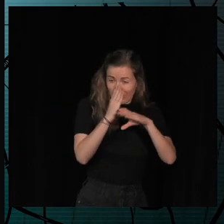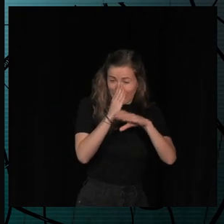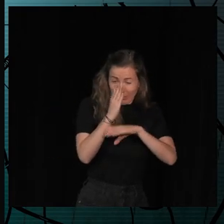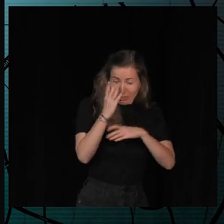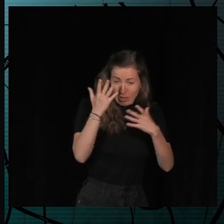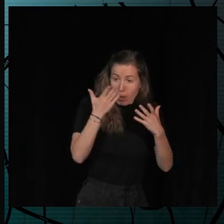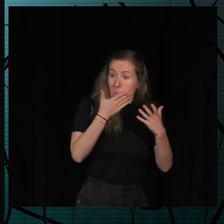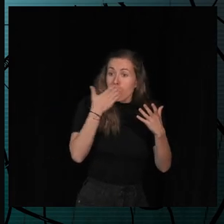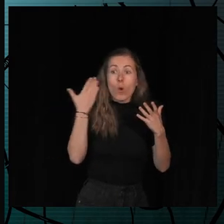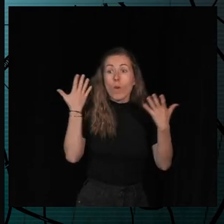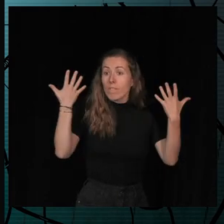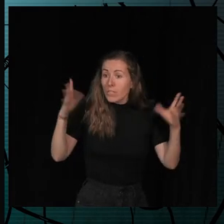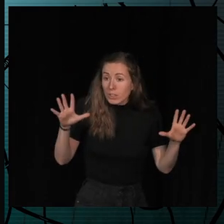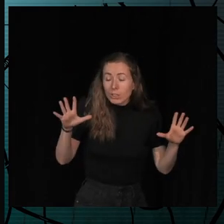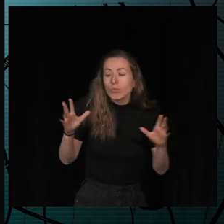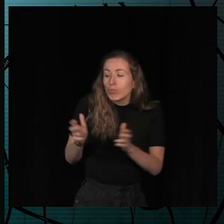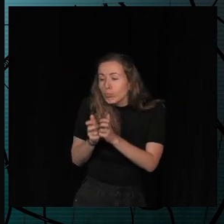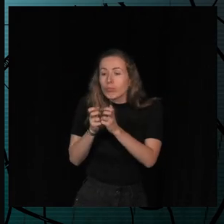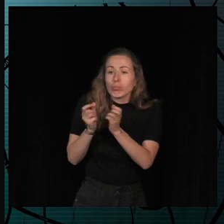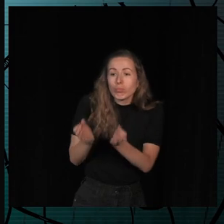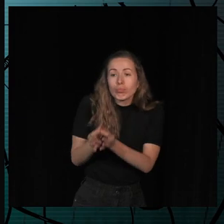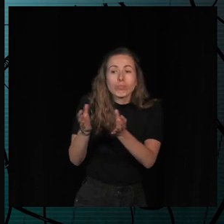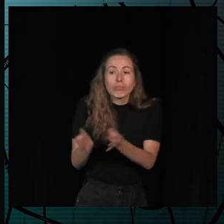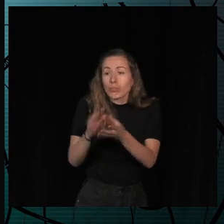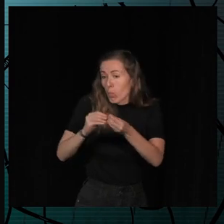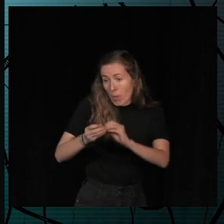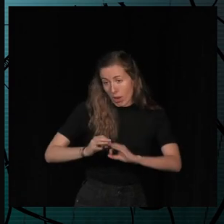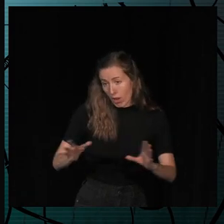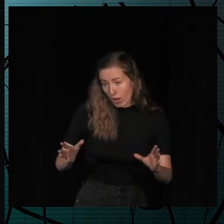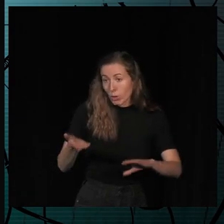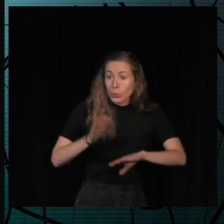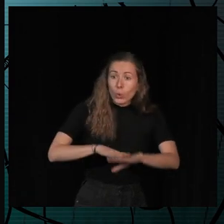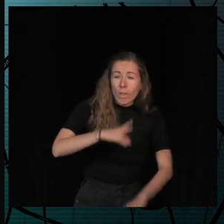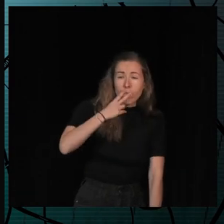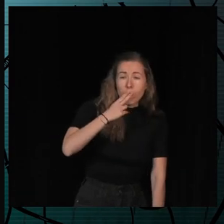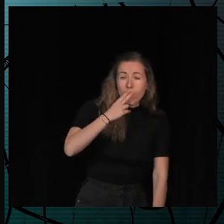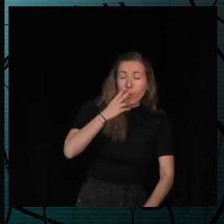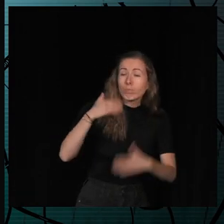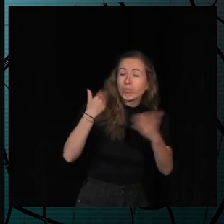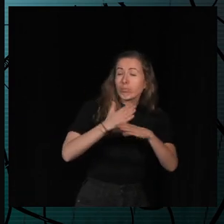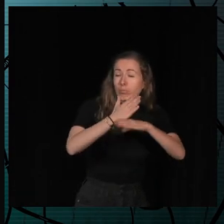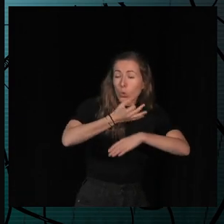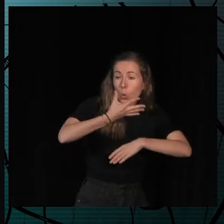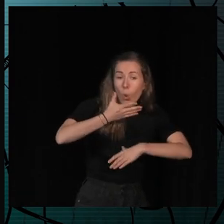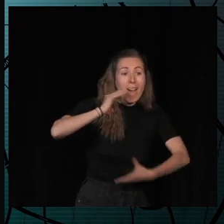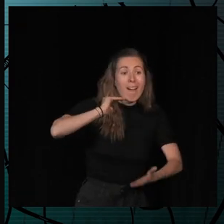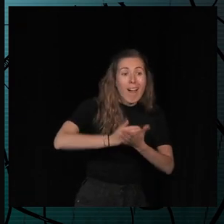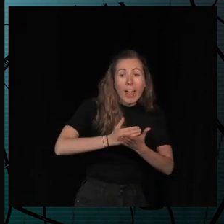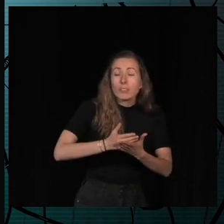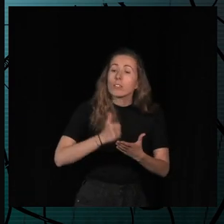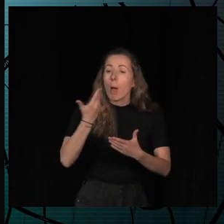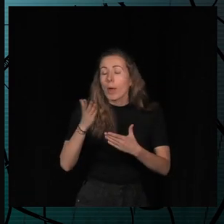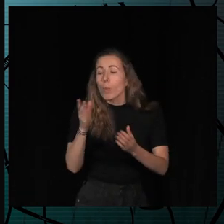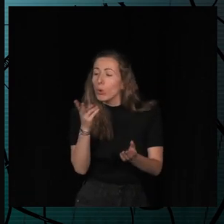ils deviennent des joueurs occasionnels alors qu'on a jamais entendu dire que un fumeur excessif quand il arrêtaé de fumer il devient un fumeur occasionnel un buveur